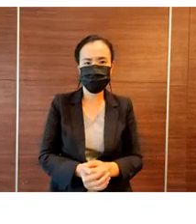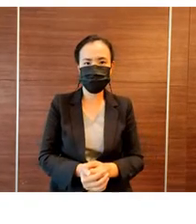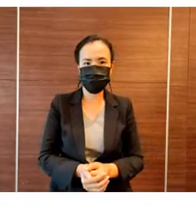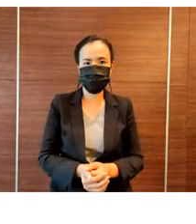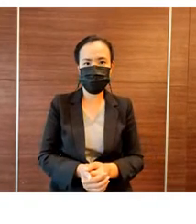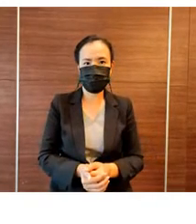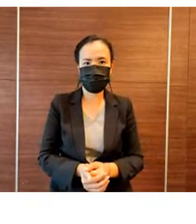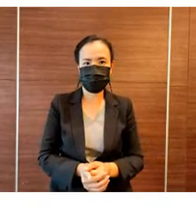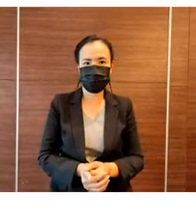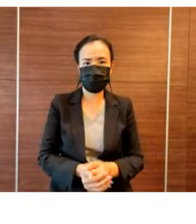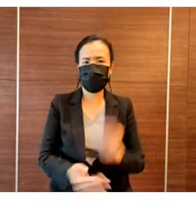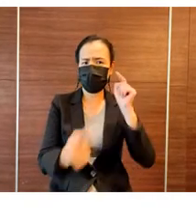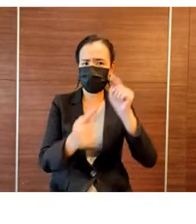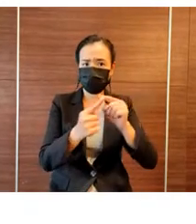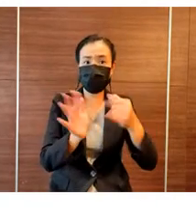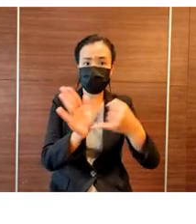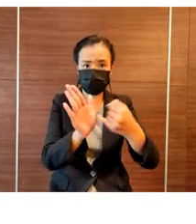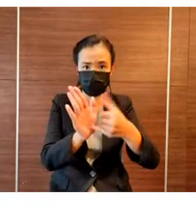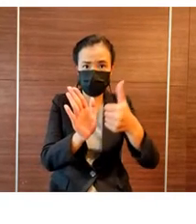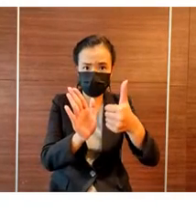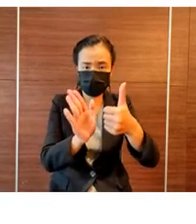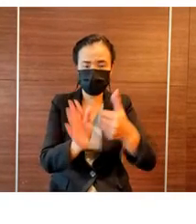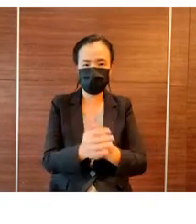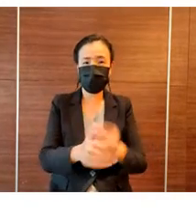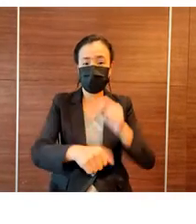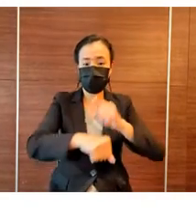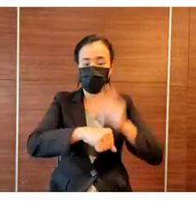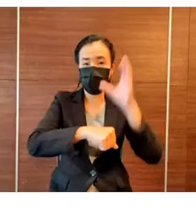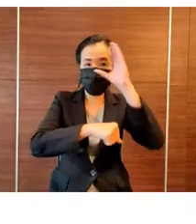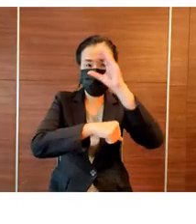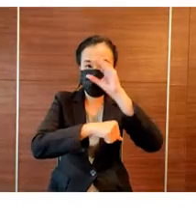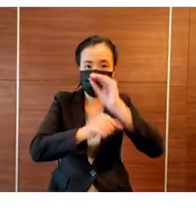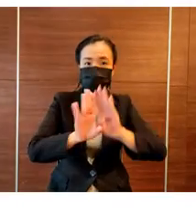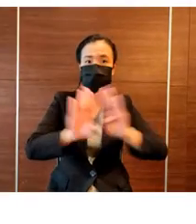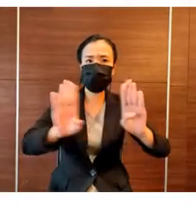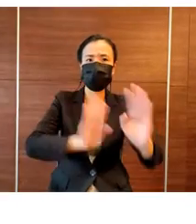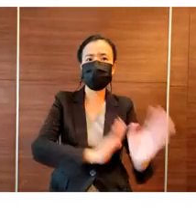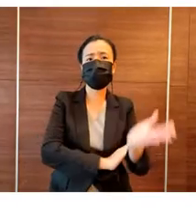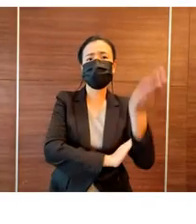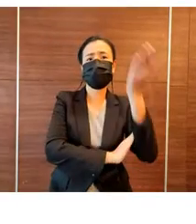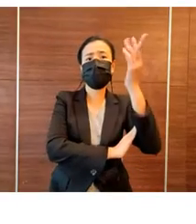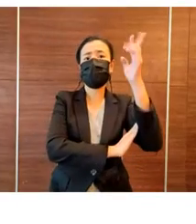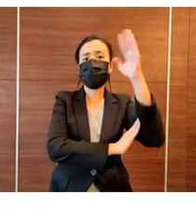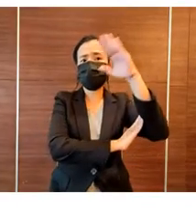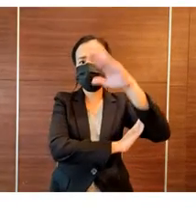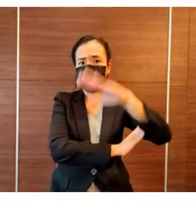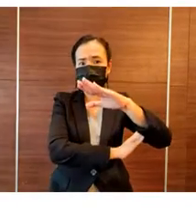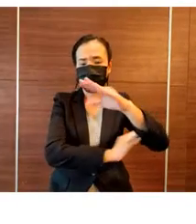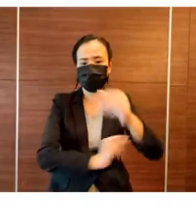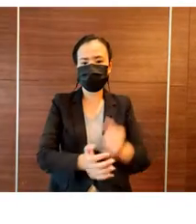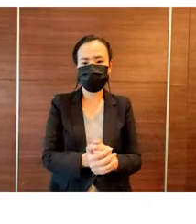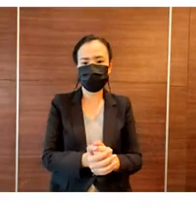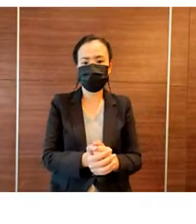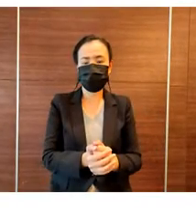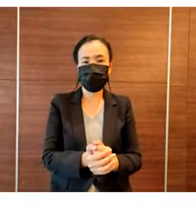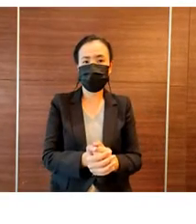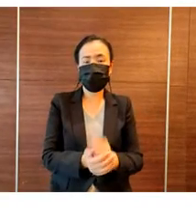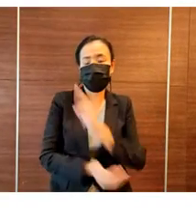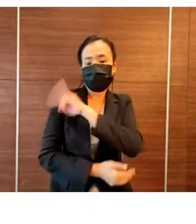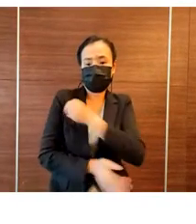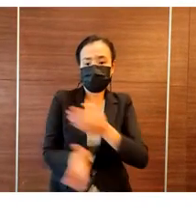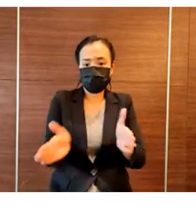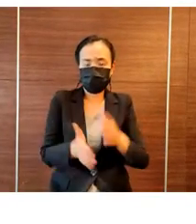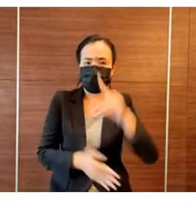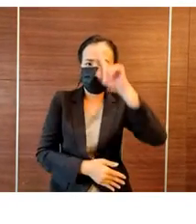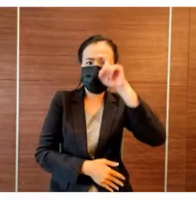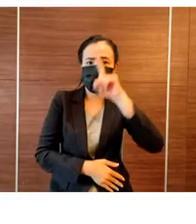accessibility ก็เข้าถึงง่ายนะครับแล้วเปิดเวลากลางคืนนะครับหน่วยงานของรัฐไม่มีทางเลยเปิดเวลากลางคืนนะครับถึงแม้เป็นโมบายคลินิกนะก็มีเฉพาะ